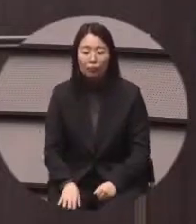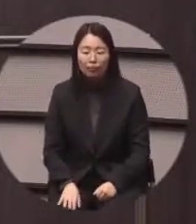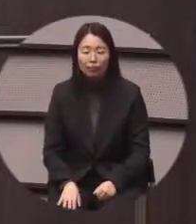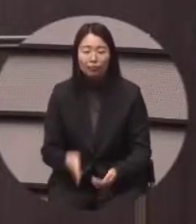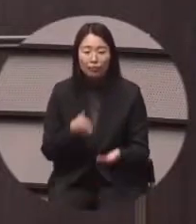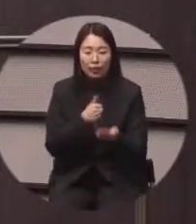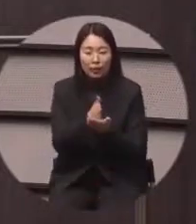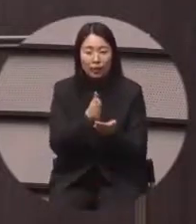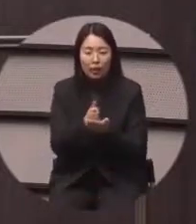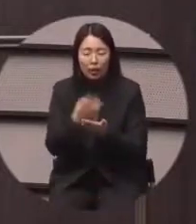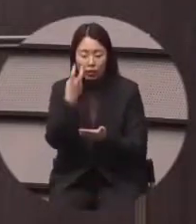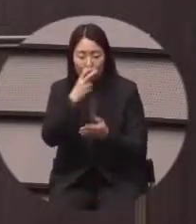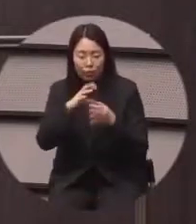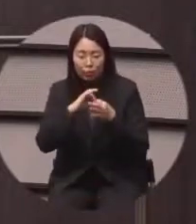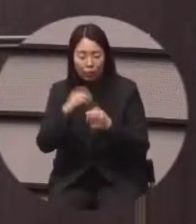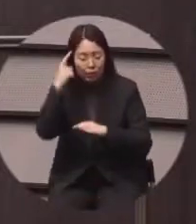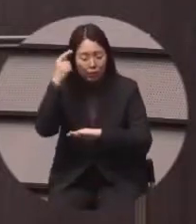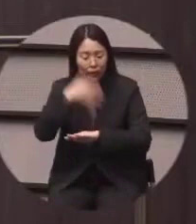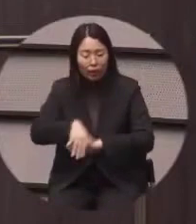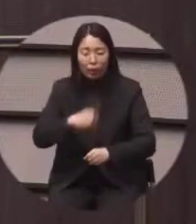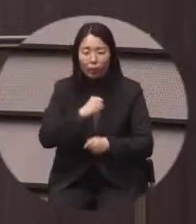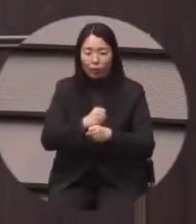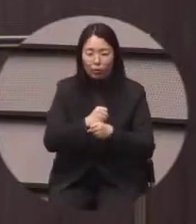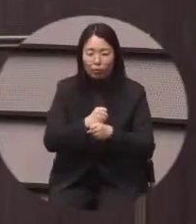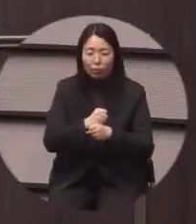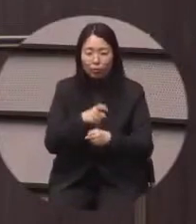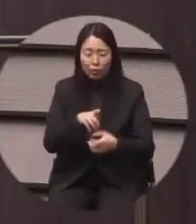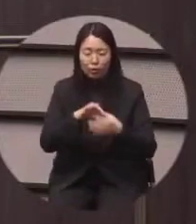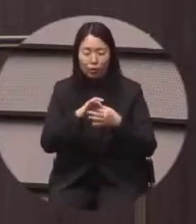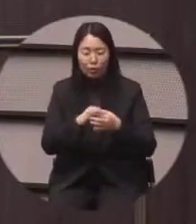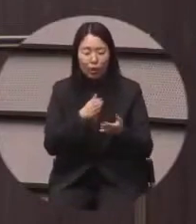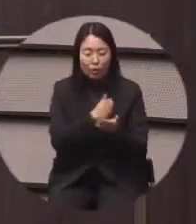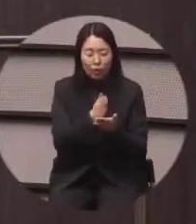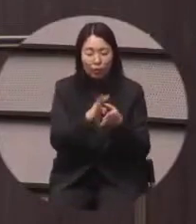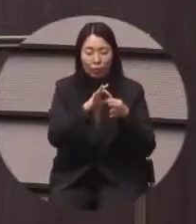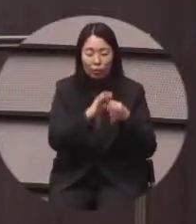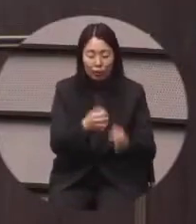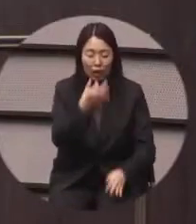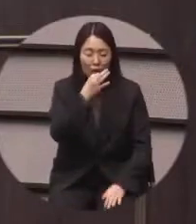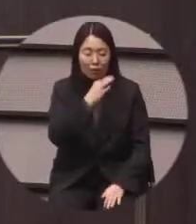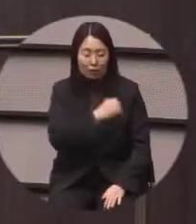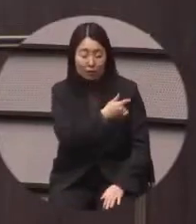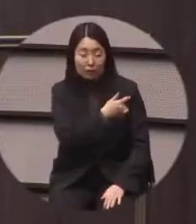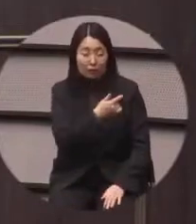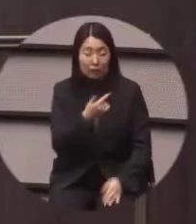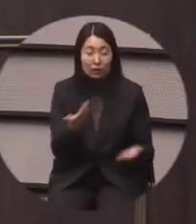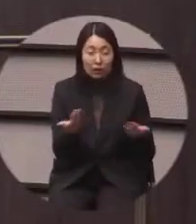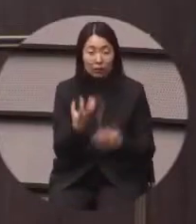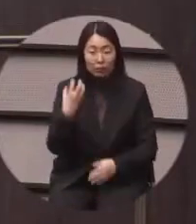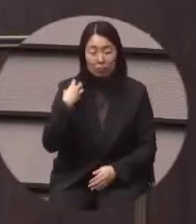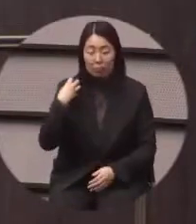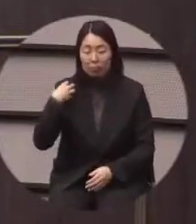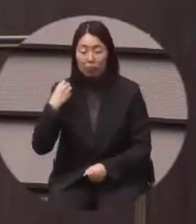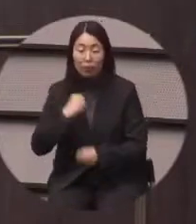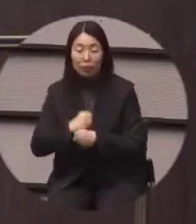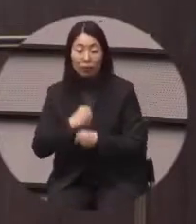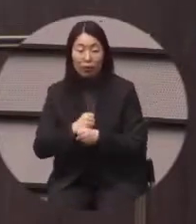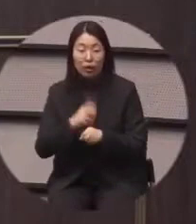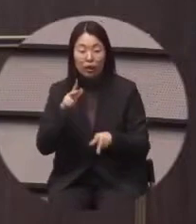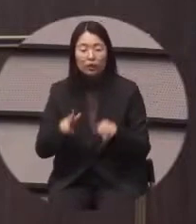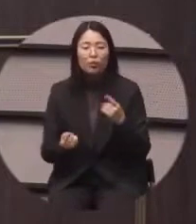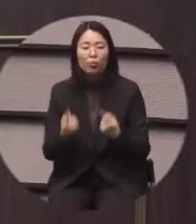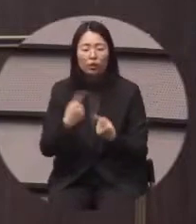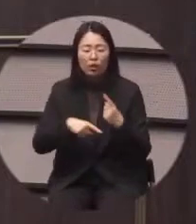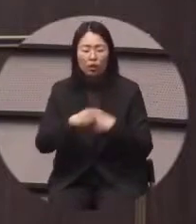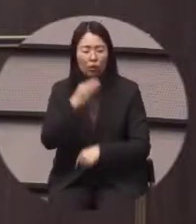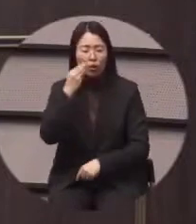계획 수립과 이를 통한 효율적 업무 분담을 재배치함으로써 어떠한 민원이든 지금보다 유연히 대처할 수